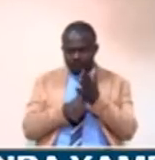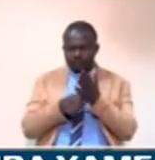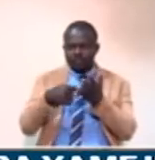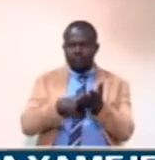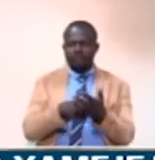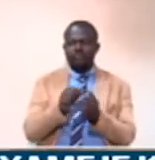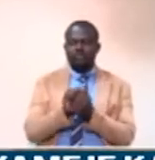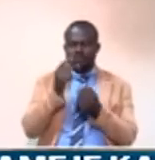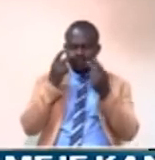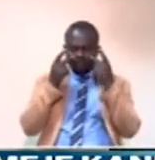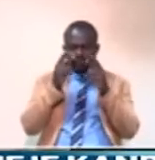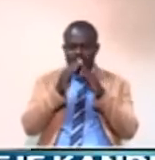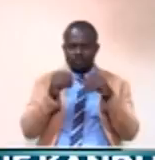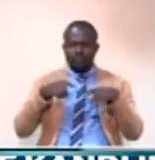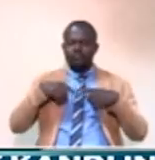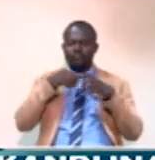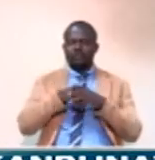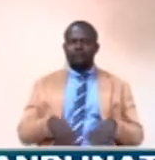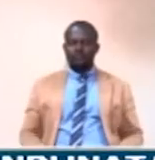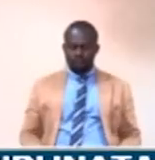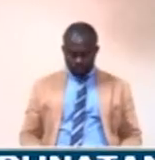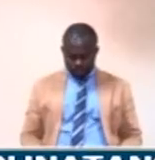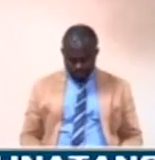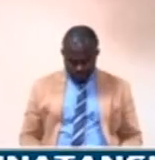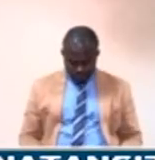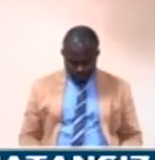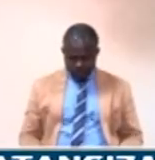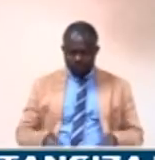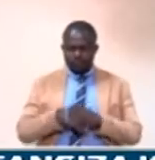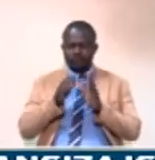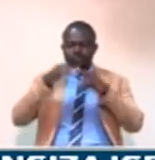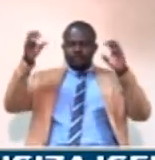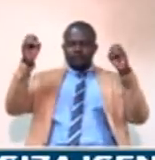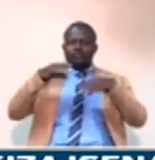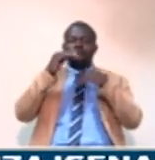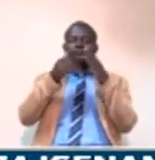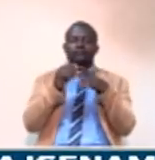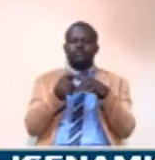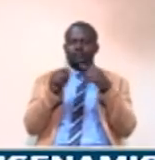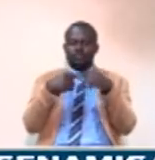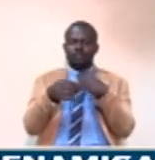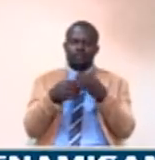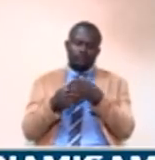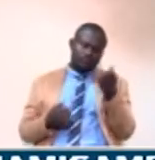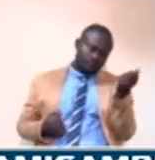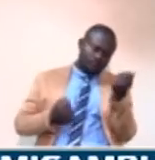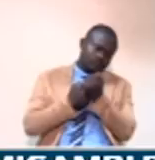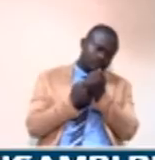kubavuza no kubabonera amacumbi n'ibindi. Umujyi wa Kigali inzego zitandukanye ukomeza gutera ingabo mu